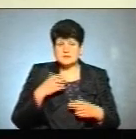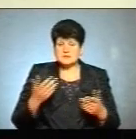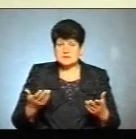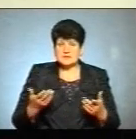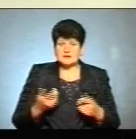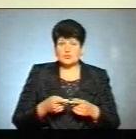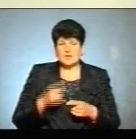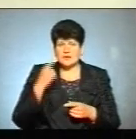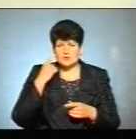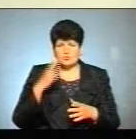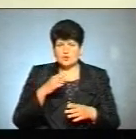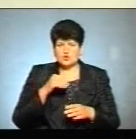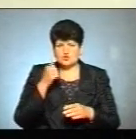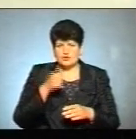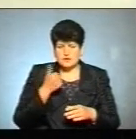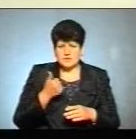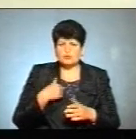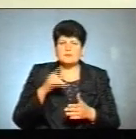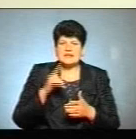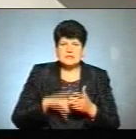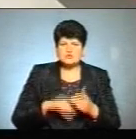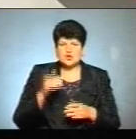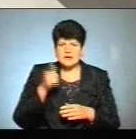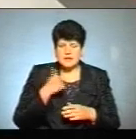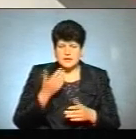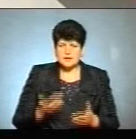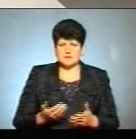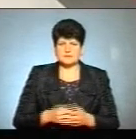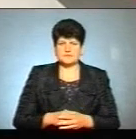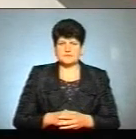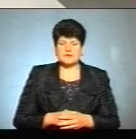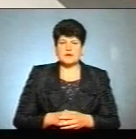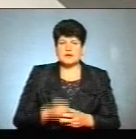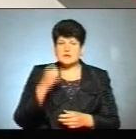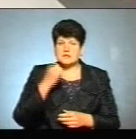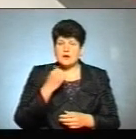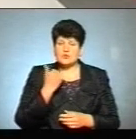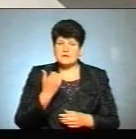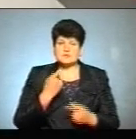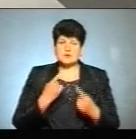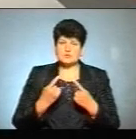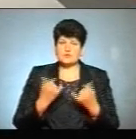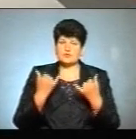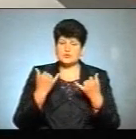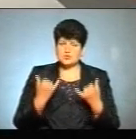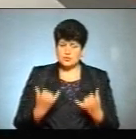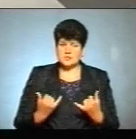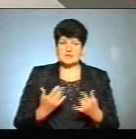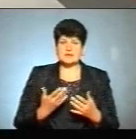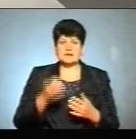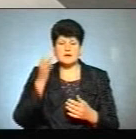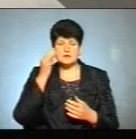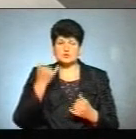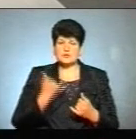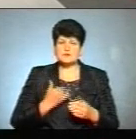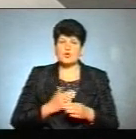не цілий рік, але будемо надіятися, що не цілий рік. Будемо сподіватися. Так. Дуже вам дякую за розмову сьогоднішню. Нагадаю, що у